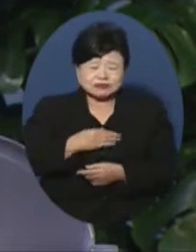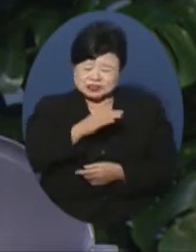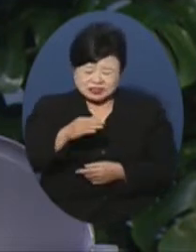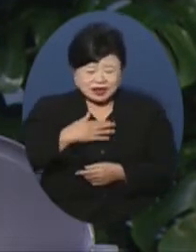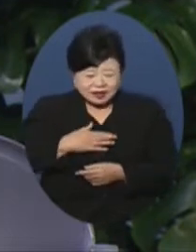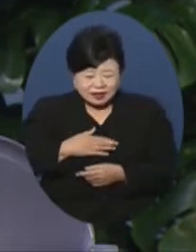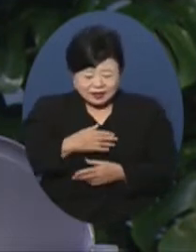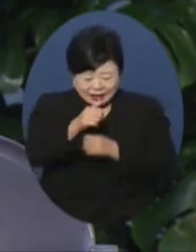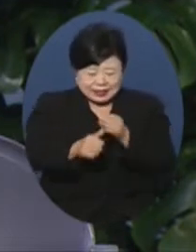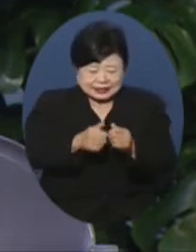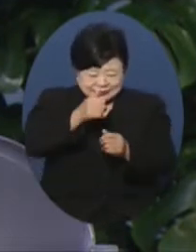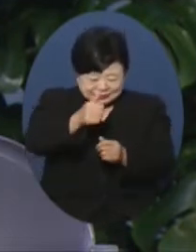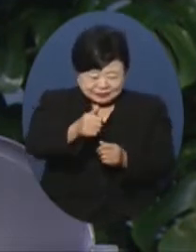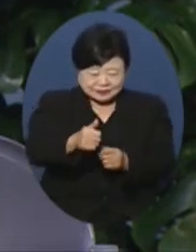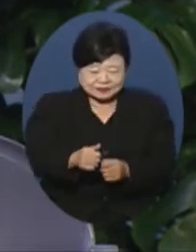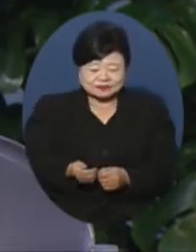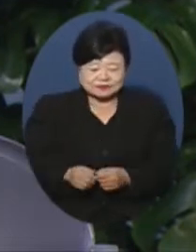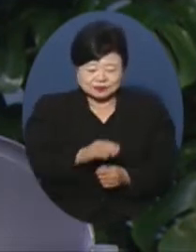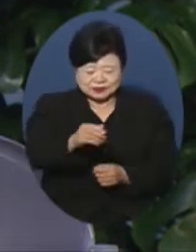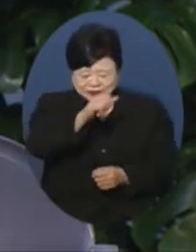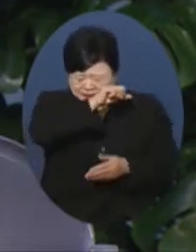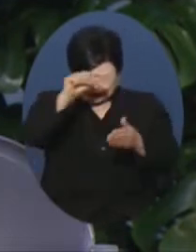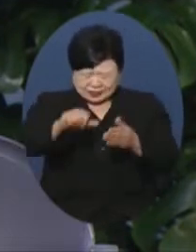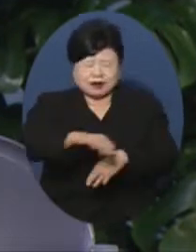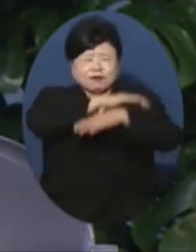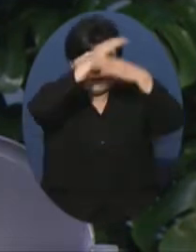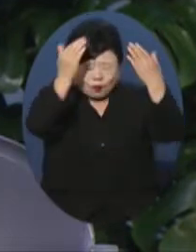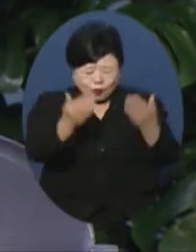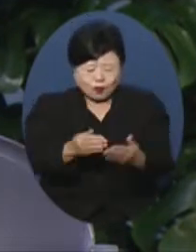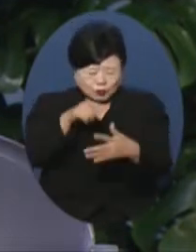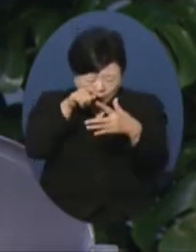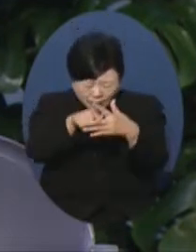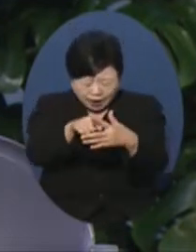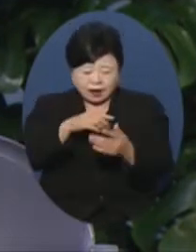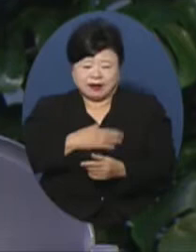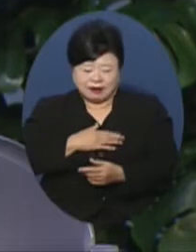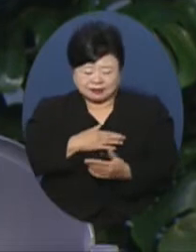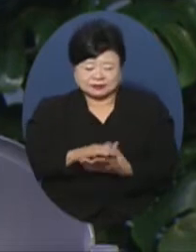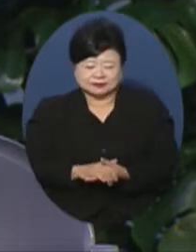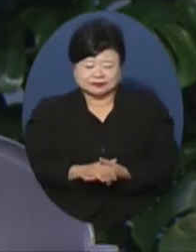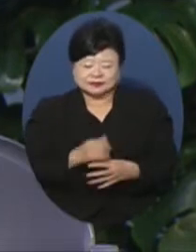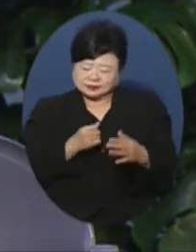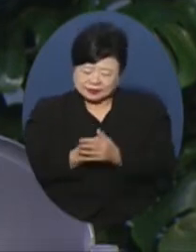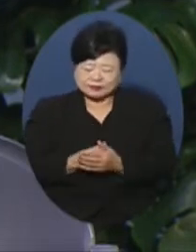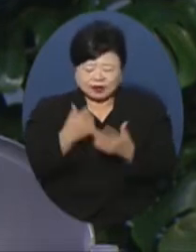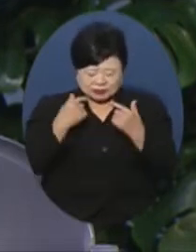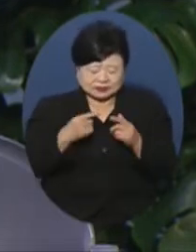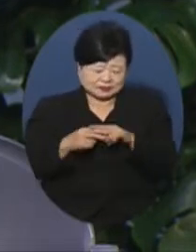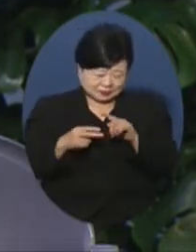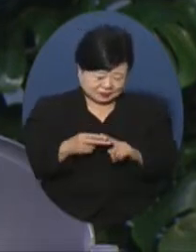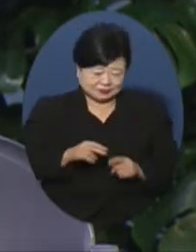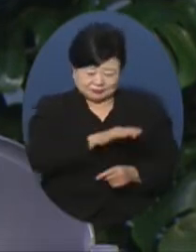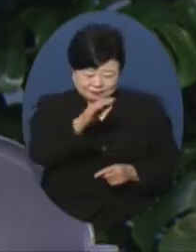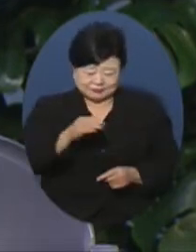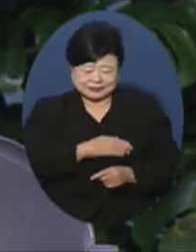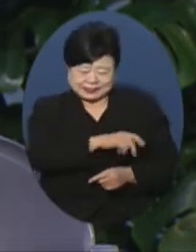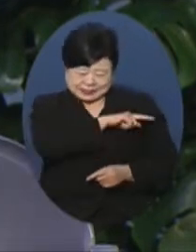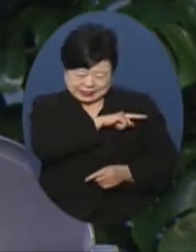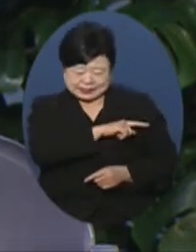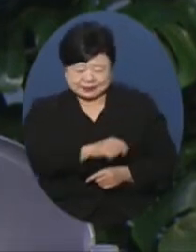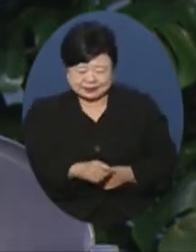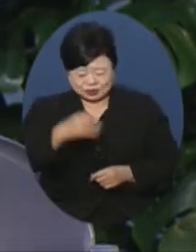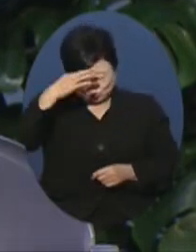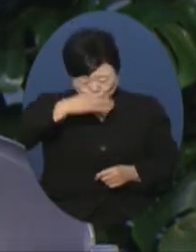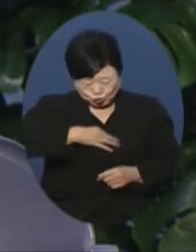볼 수 있지만 하나님은 우리의 인생 전체를 보십니다. 그러므로 언제든지 우리에게